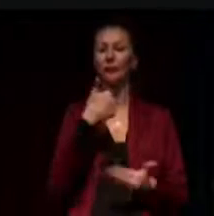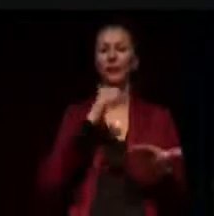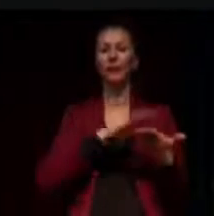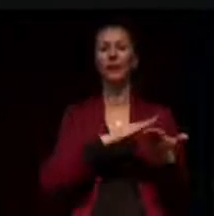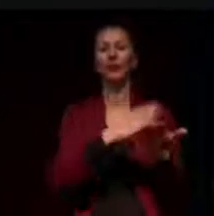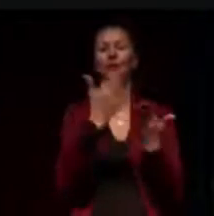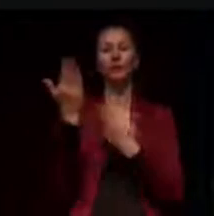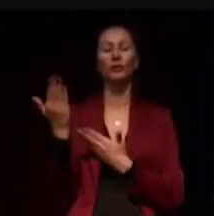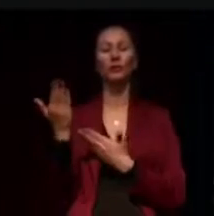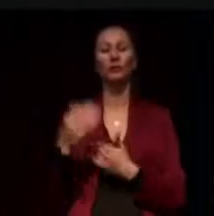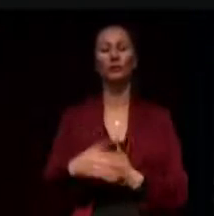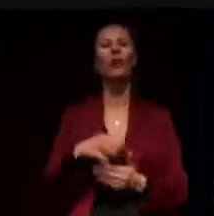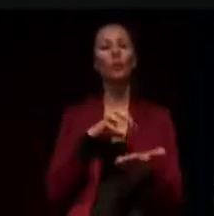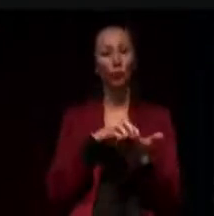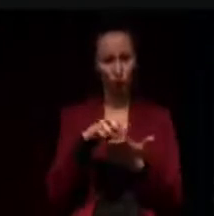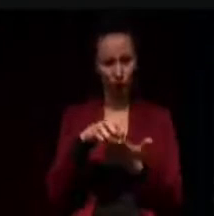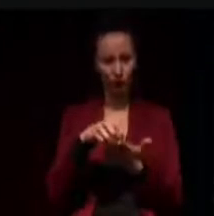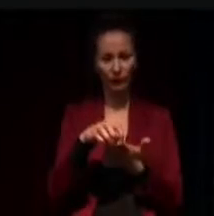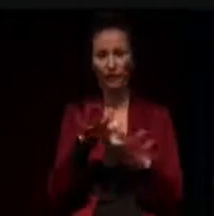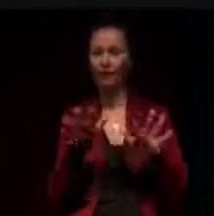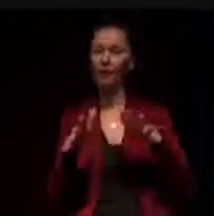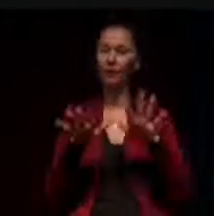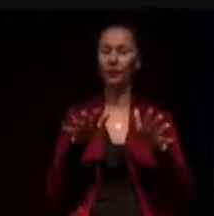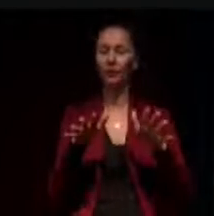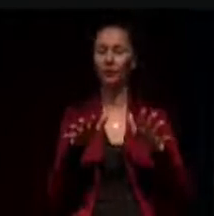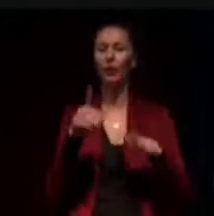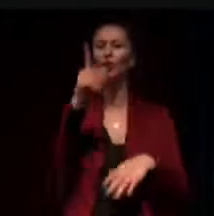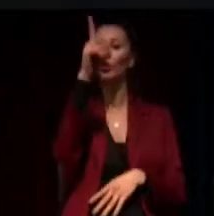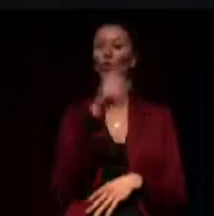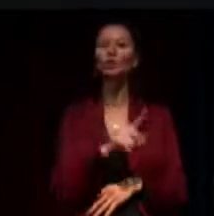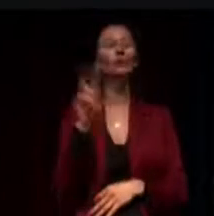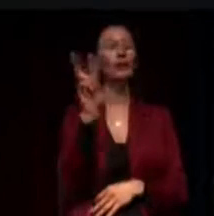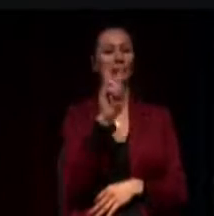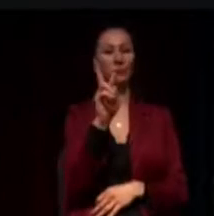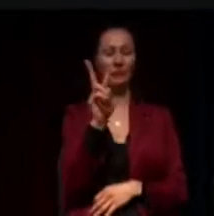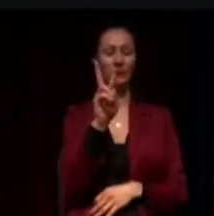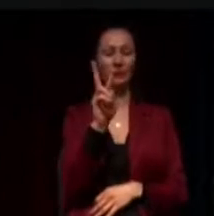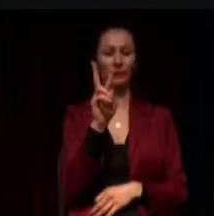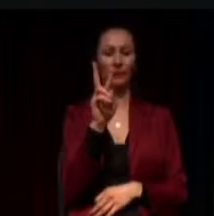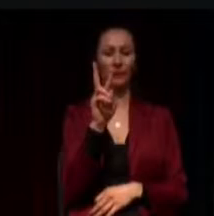kıymetli arkadaşlar, bütçenin yaklaşık %20'si,